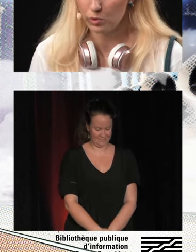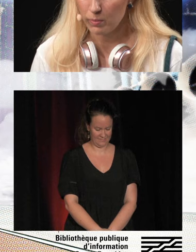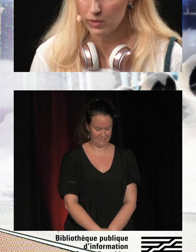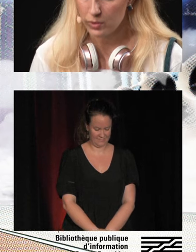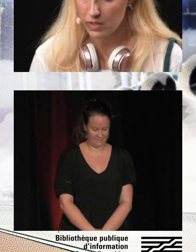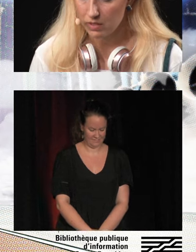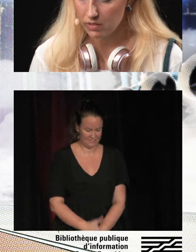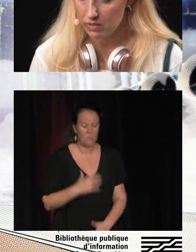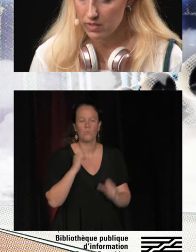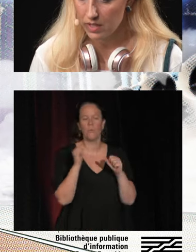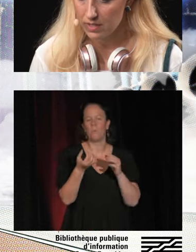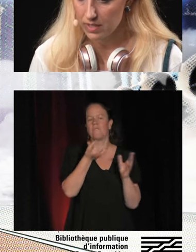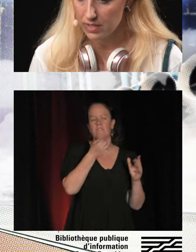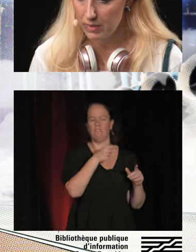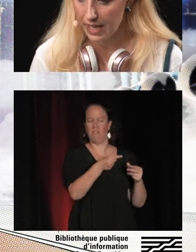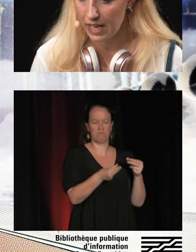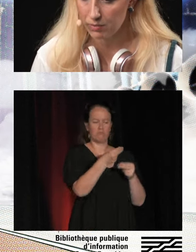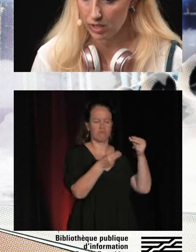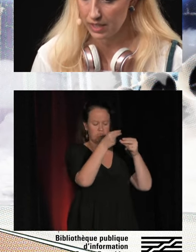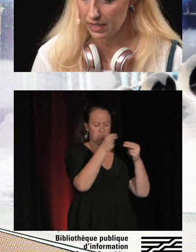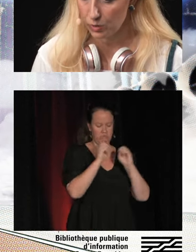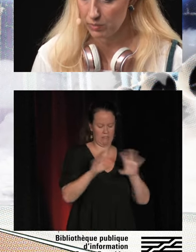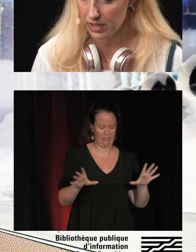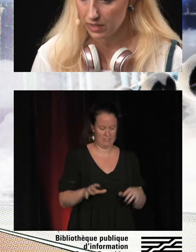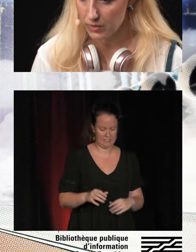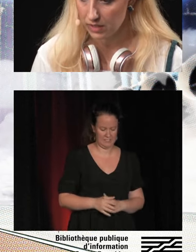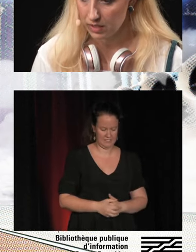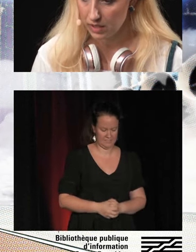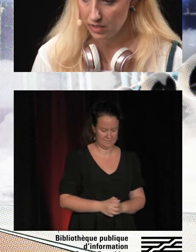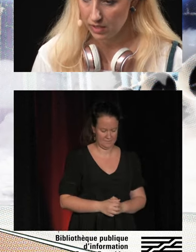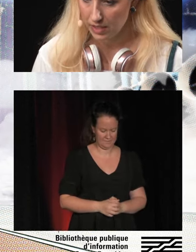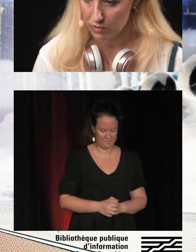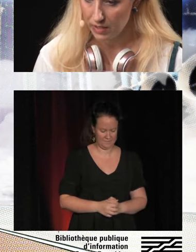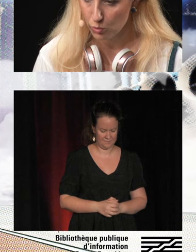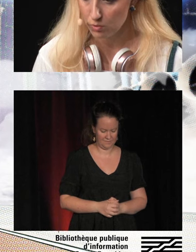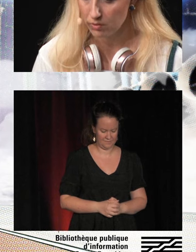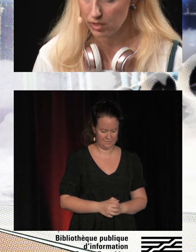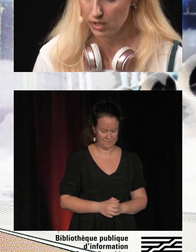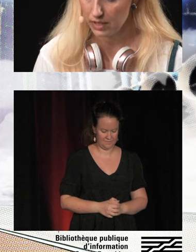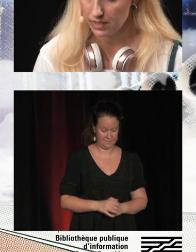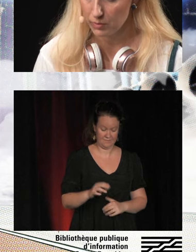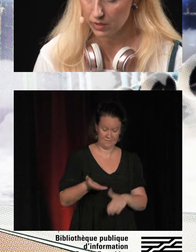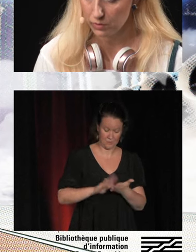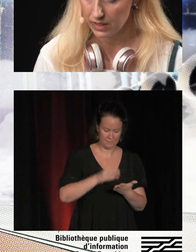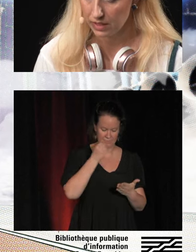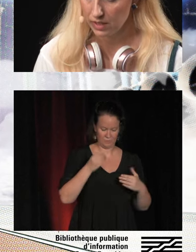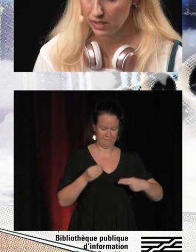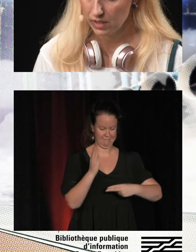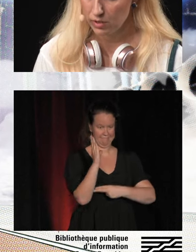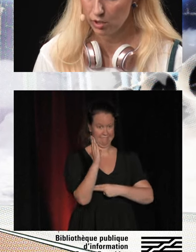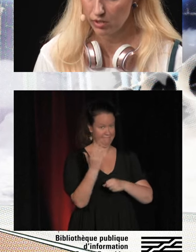que bon, Dr Mario, ça se lit bien. Voilà, on est bien là, comme ça. Et là, on va faire un doublon. Voilà, c'est comme ça qu'on